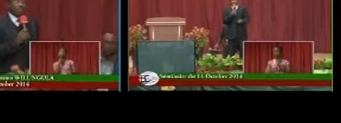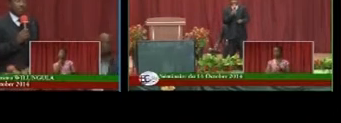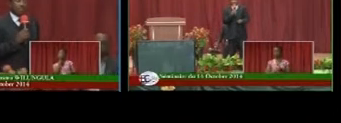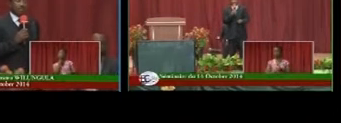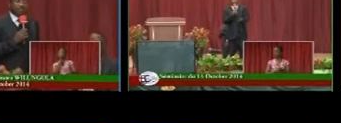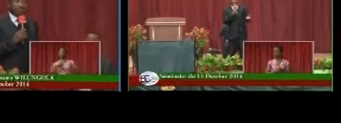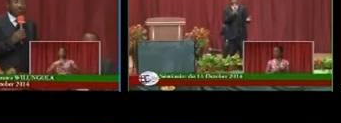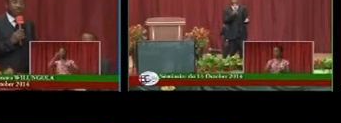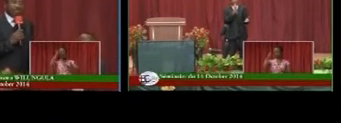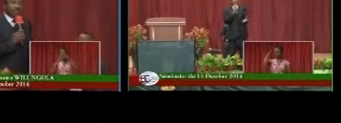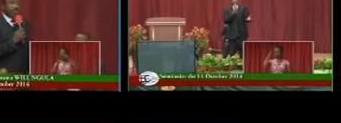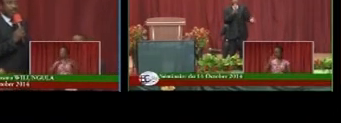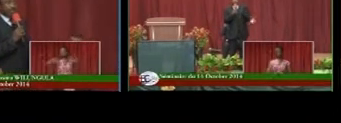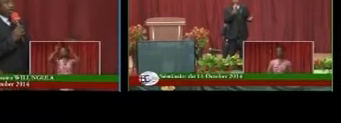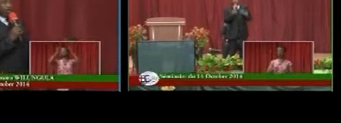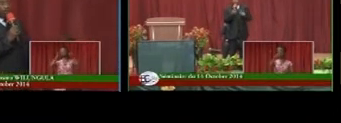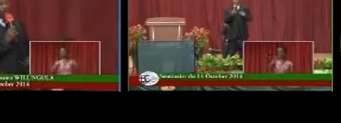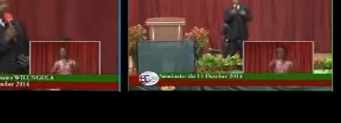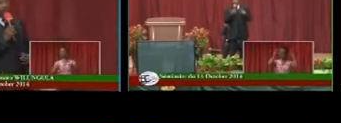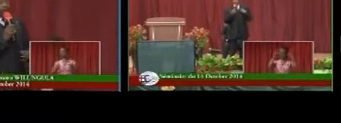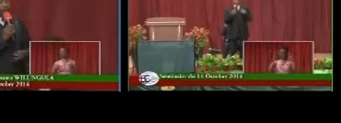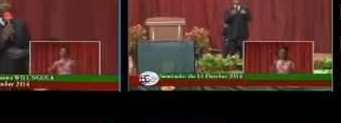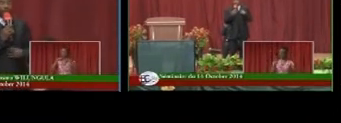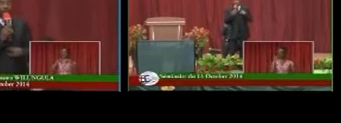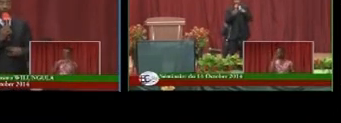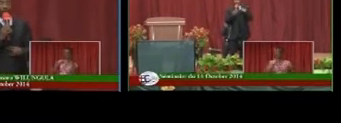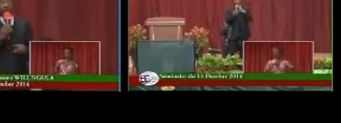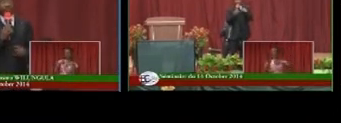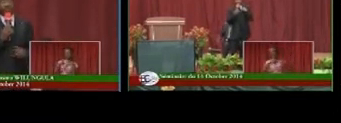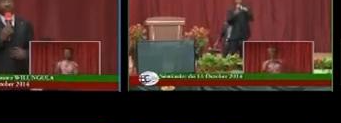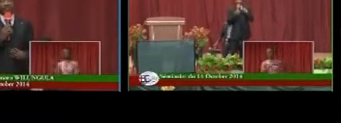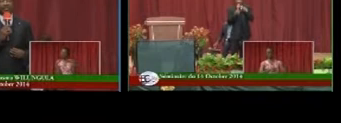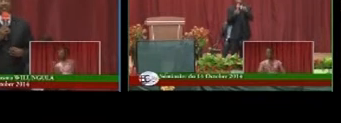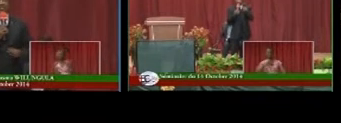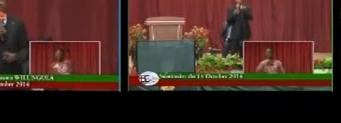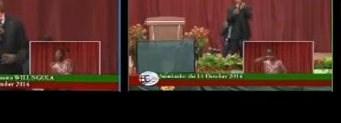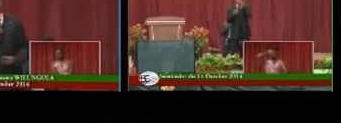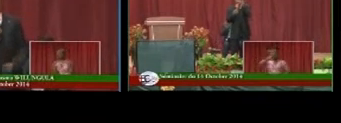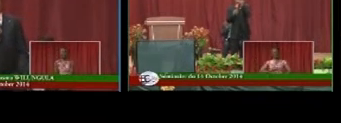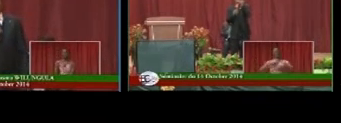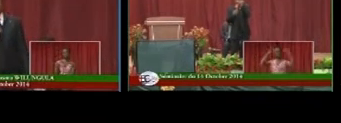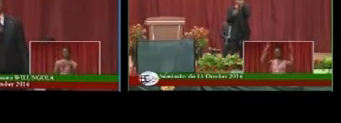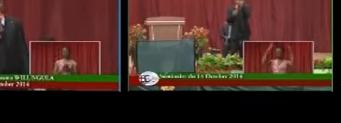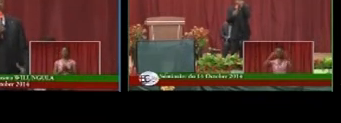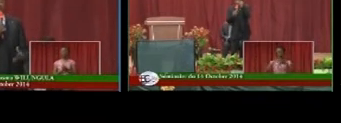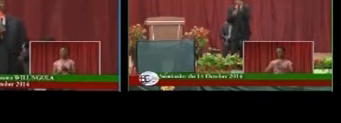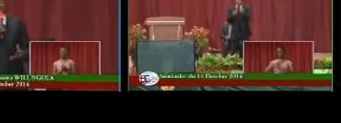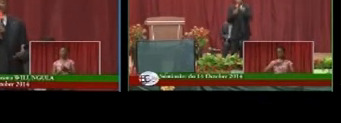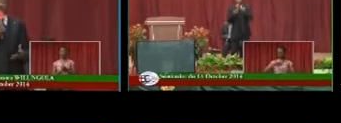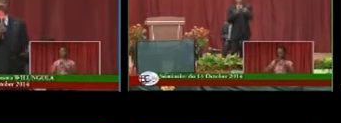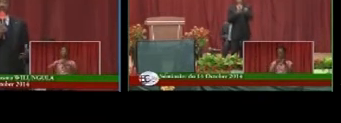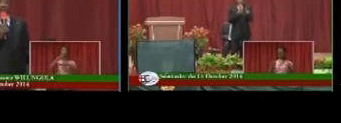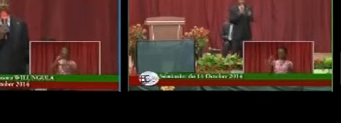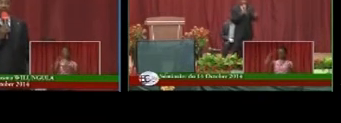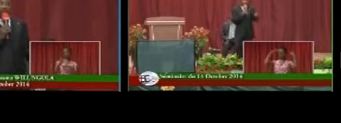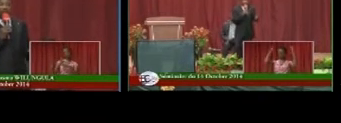parlant ainsi. Tout pouvoir m'a été donné dans le ciel et sur la terre.